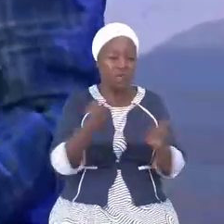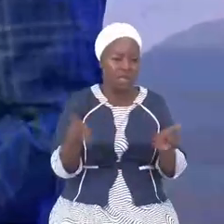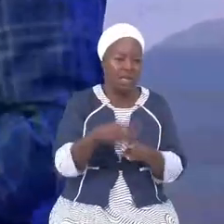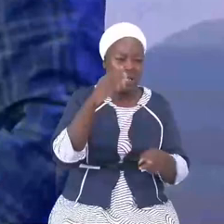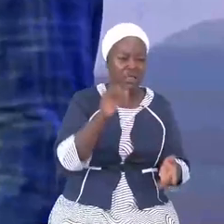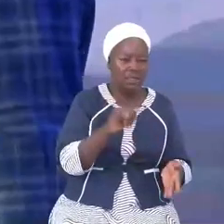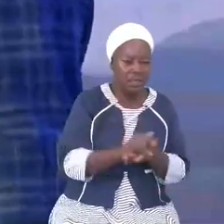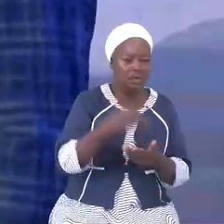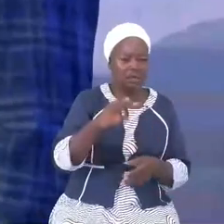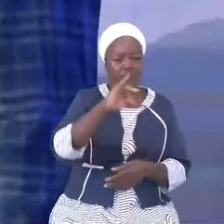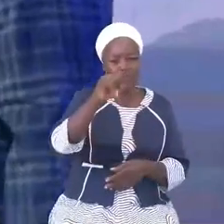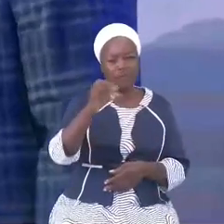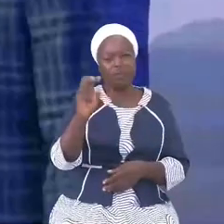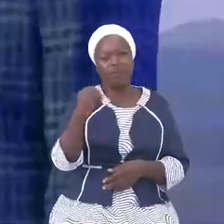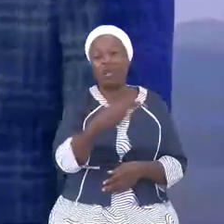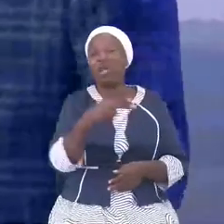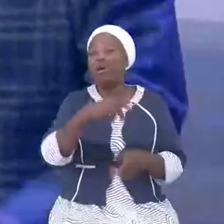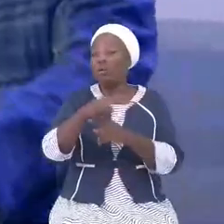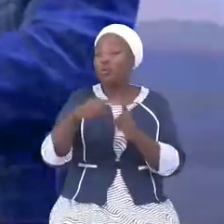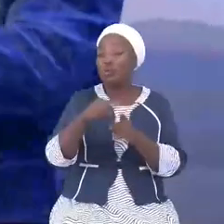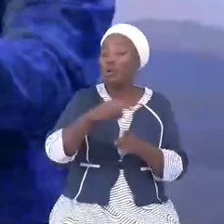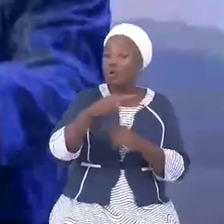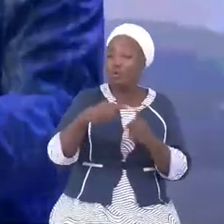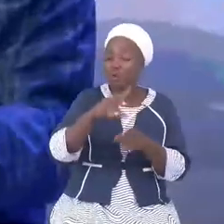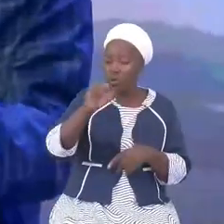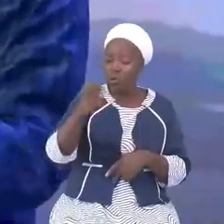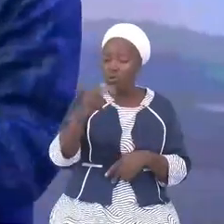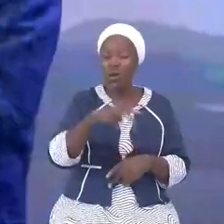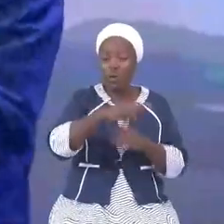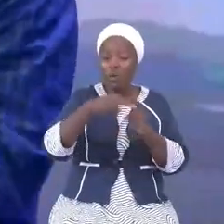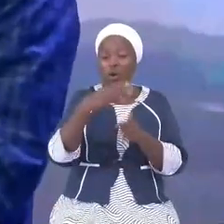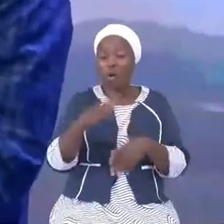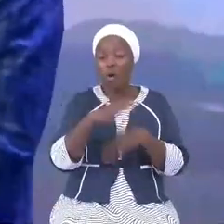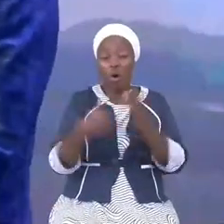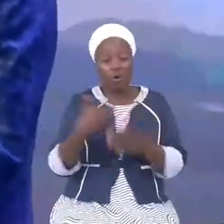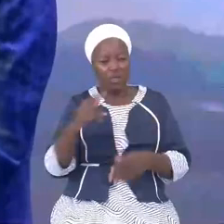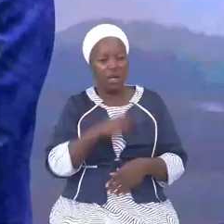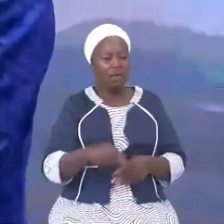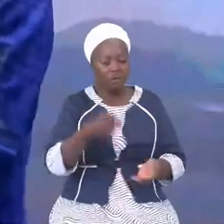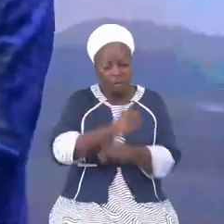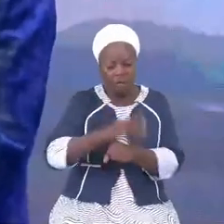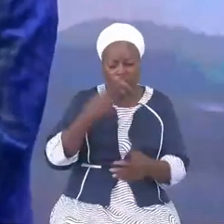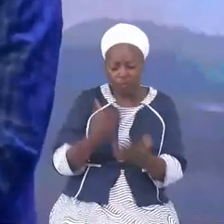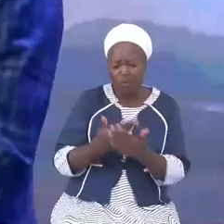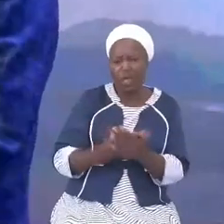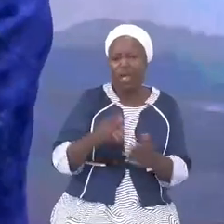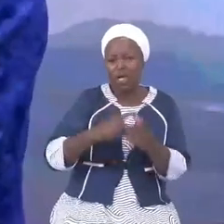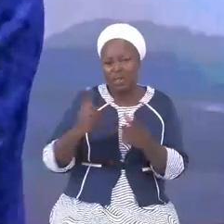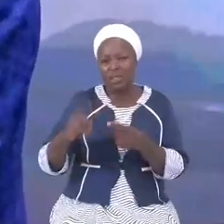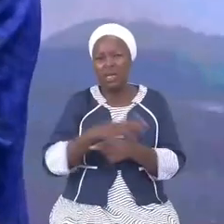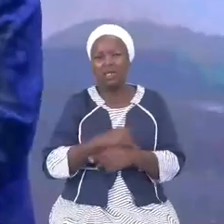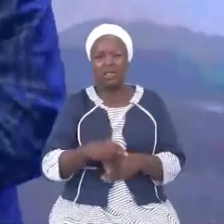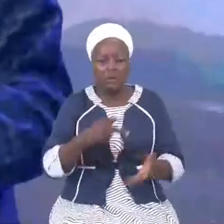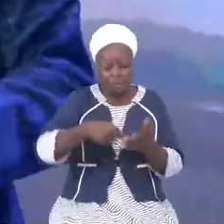Jonas, quand toutes les choses marchaient bien, il a payé l'argent, il était dans le navire, ils allaient à